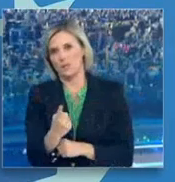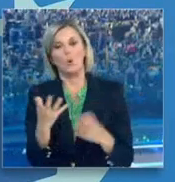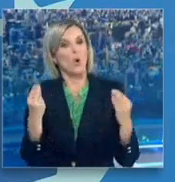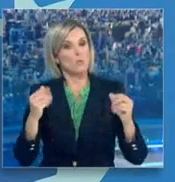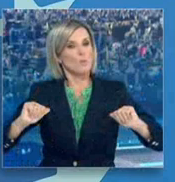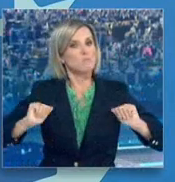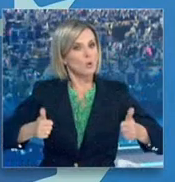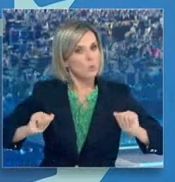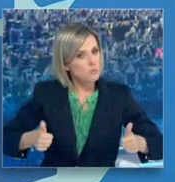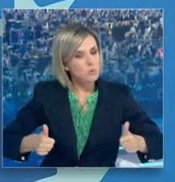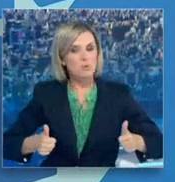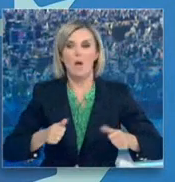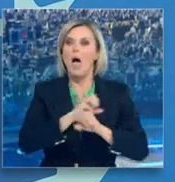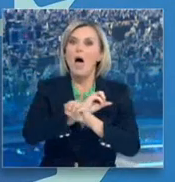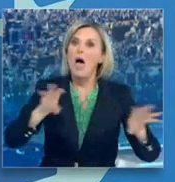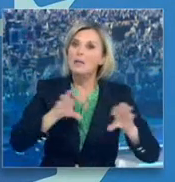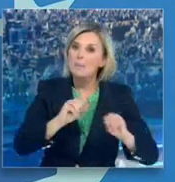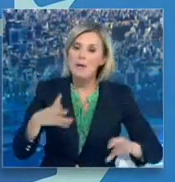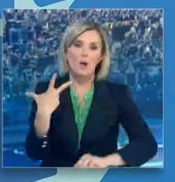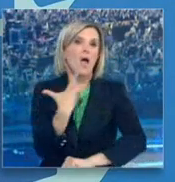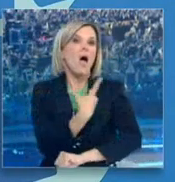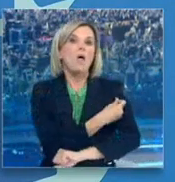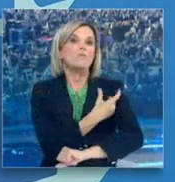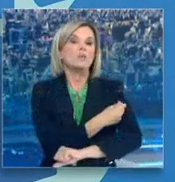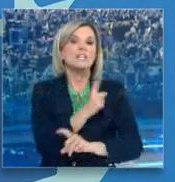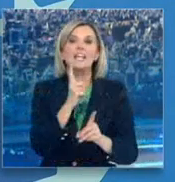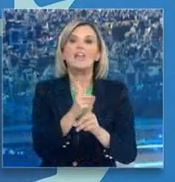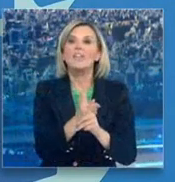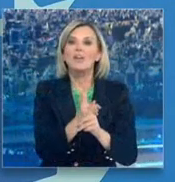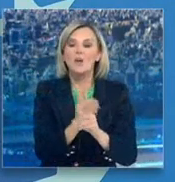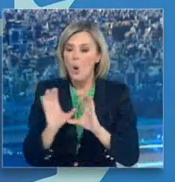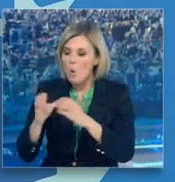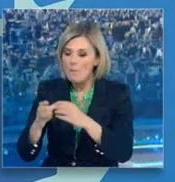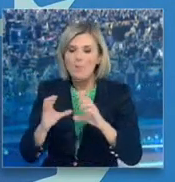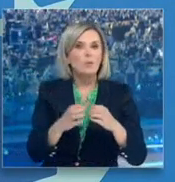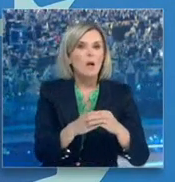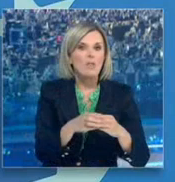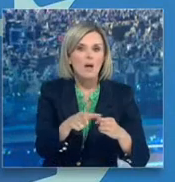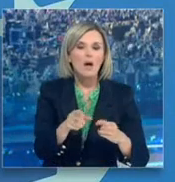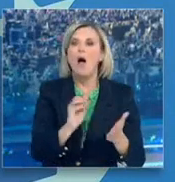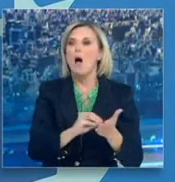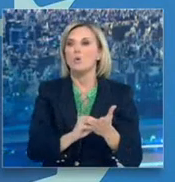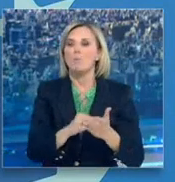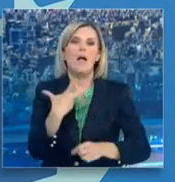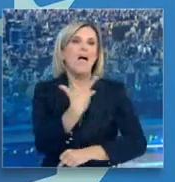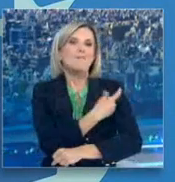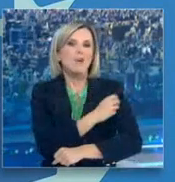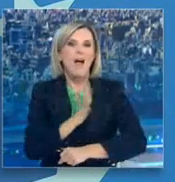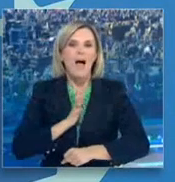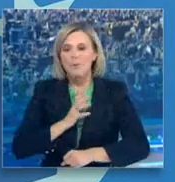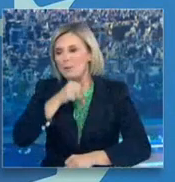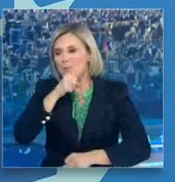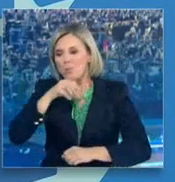οποίες αναλαμβάνονται, όπως παραδείγματος χάρη η εμβολιαστική κάλυψη ειδικών πληθυσμιακών ομάδων, η εμβολιαστική κάλυψη κατάκη των συμπολιτών